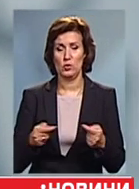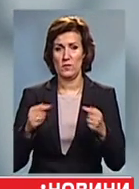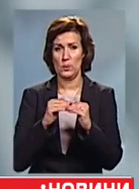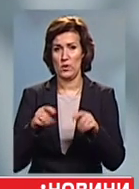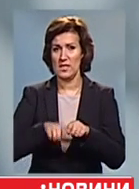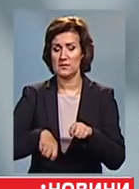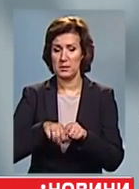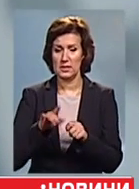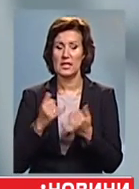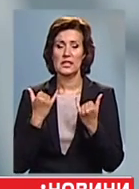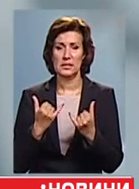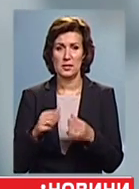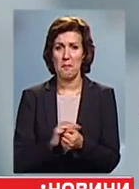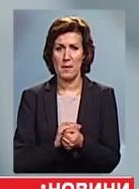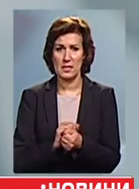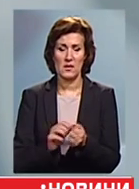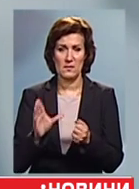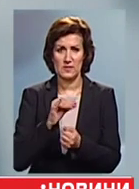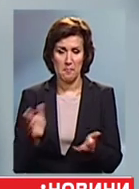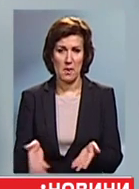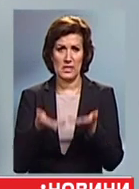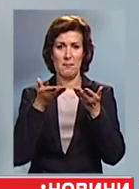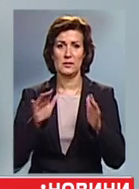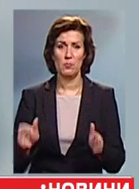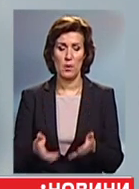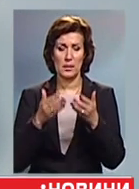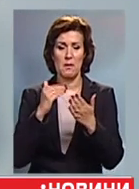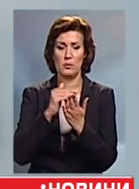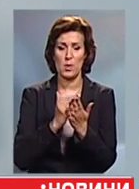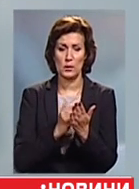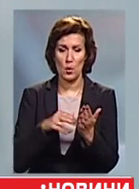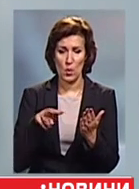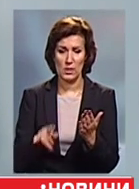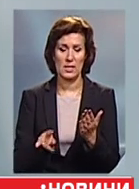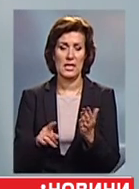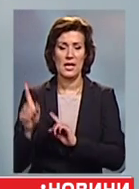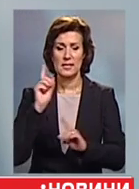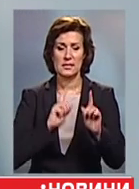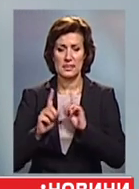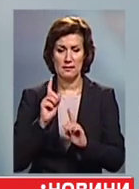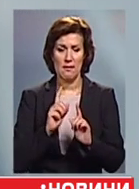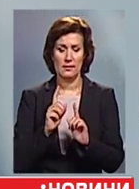уровень экспертизы. Сейчас эти материалы все поднимаются, поднимаются протоколы заседания.